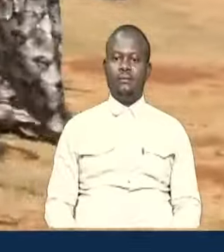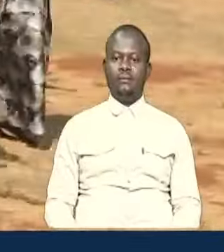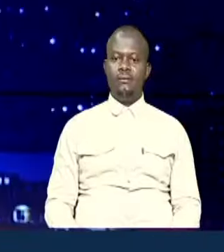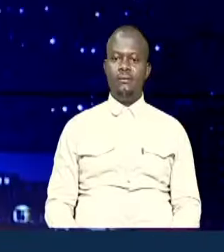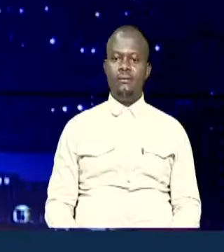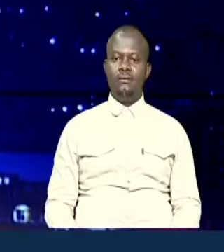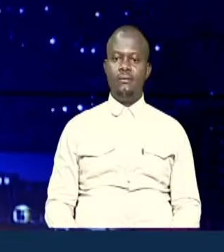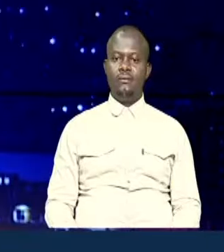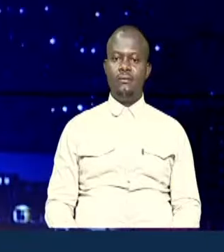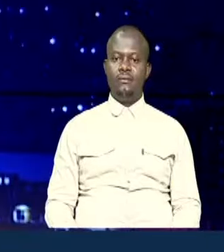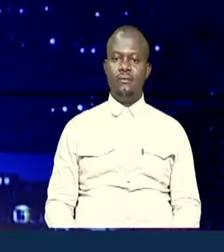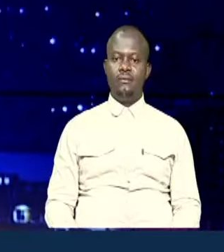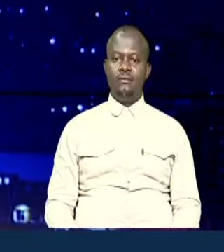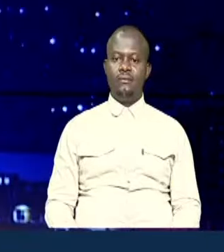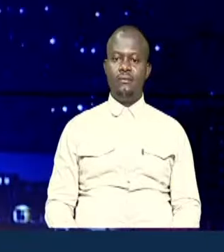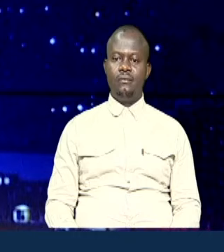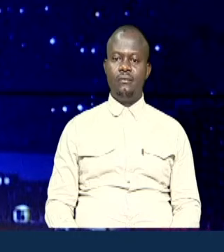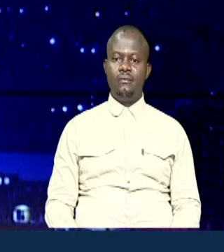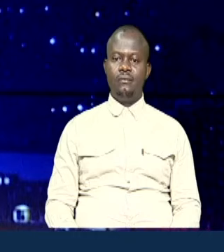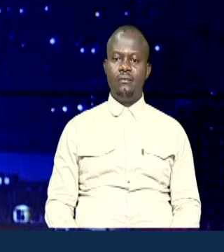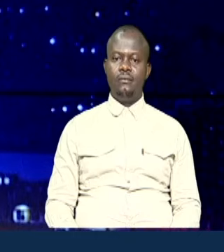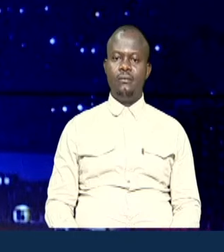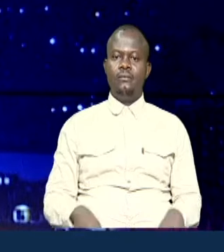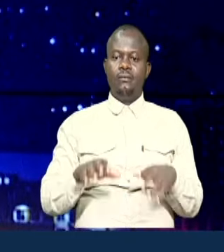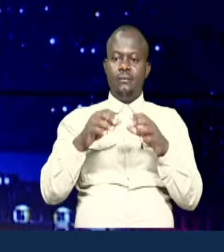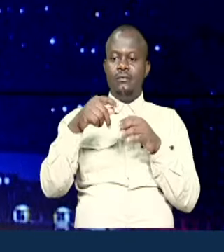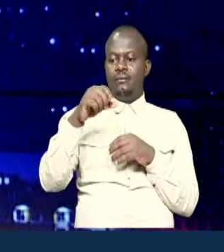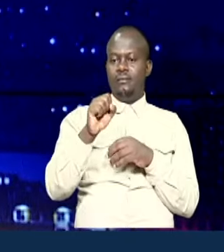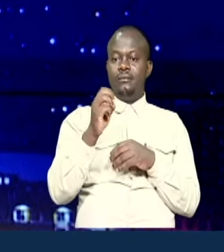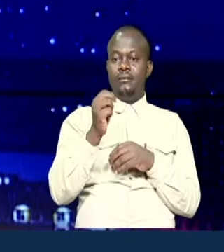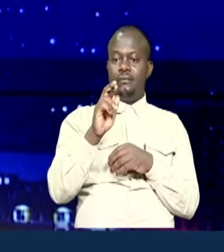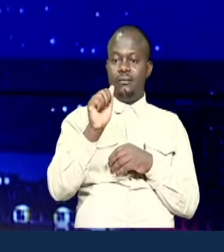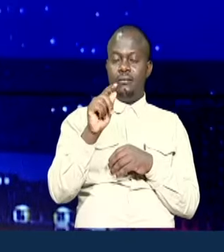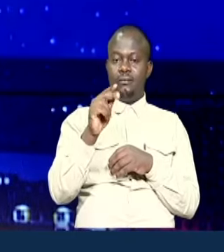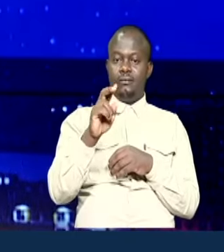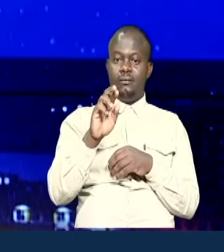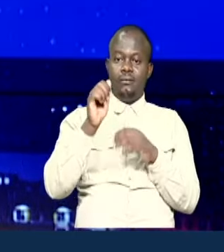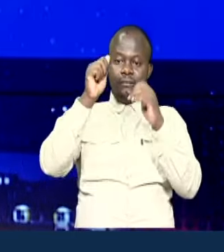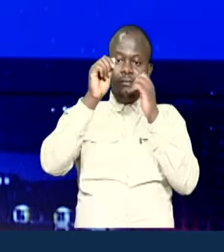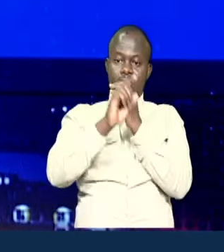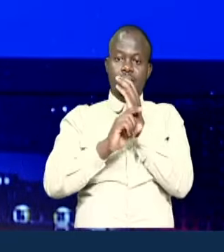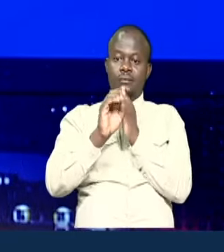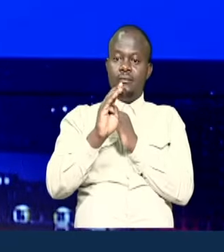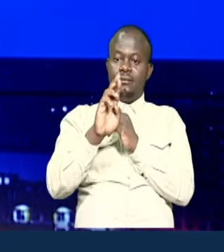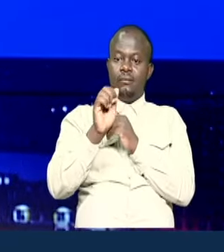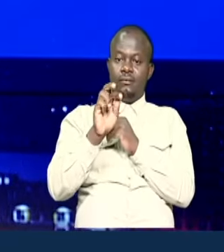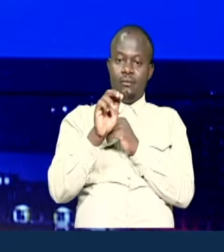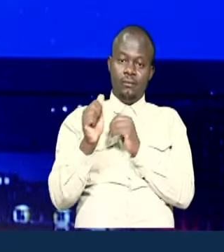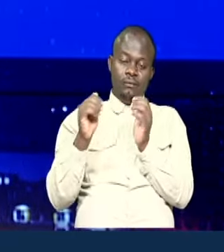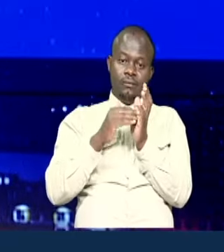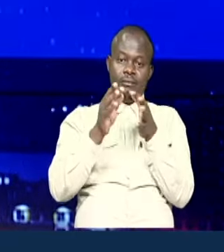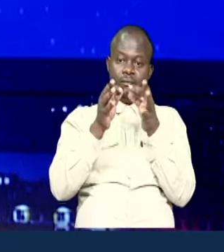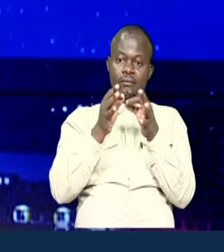Kayonza. Naho ishyaka PS Imbera kuri ryiyamamarije mu karere ka Burera aho ryongeye